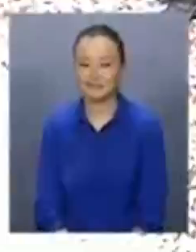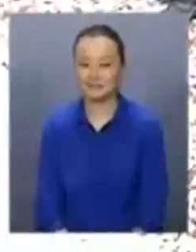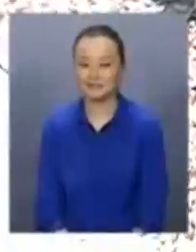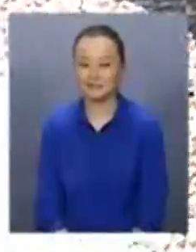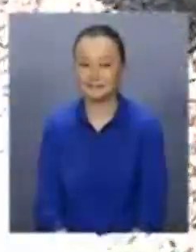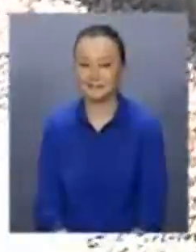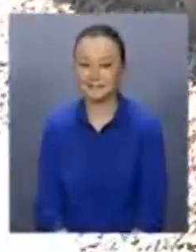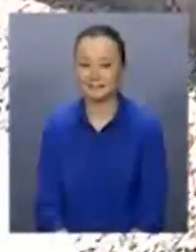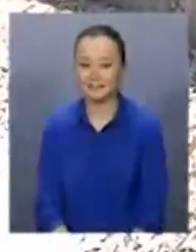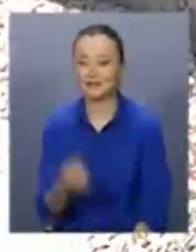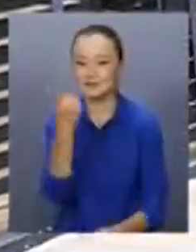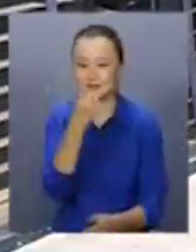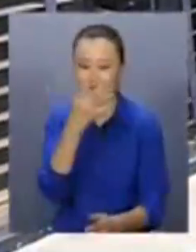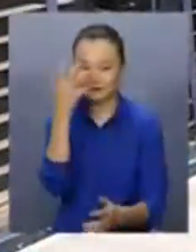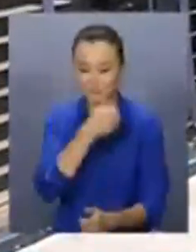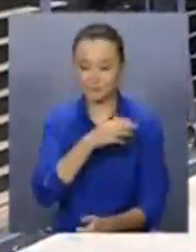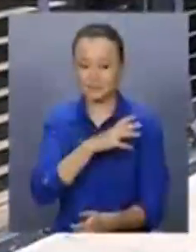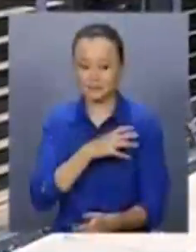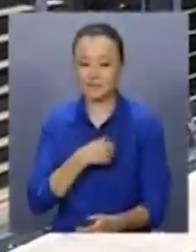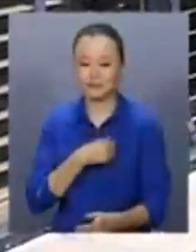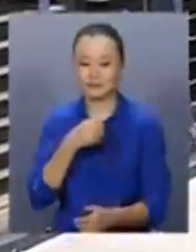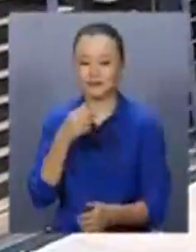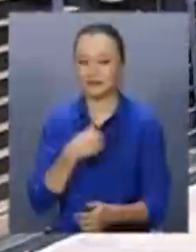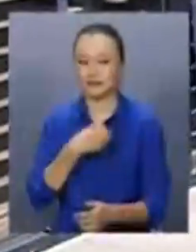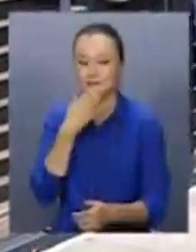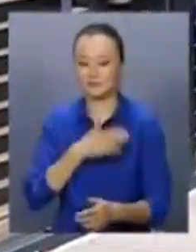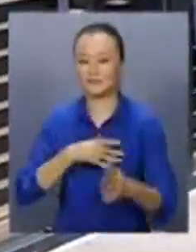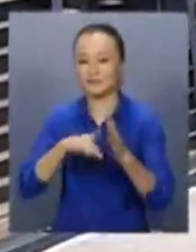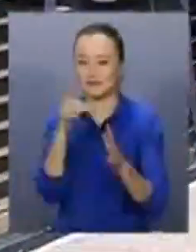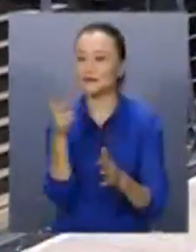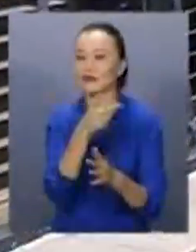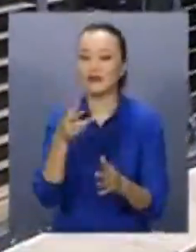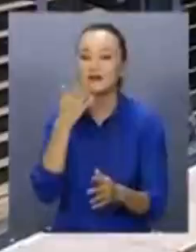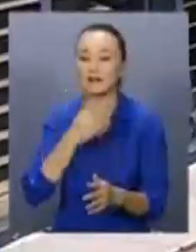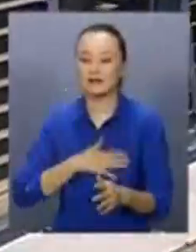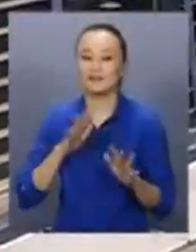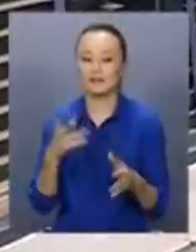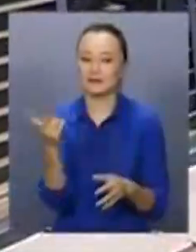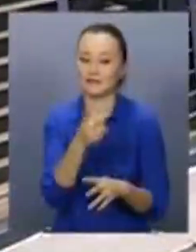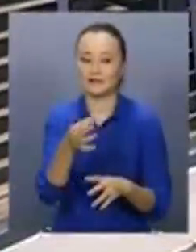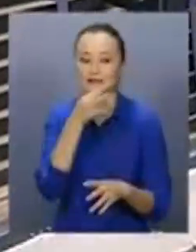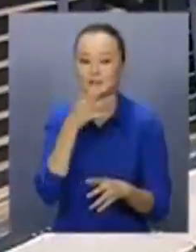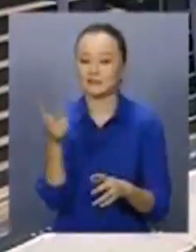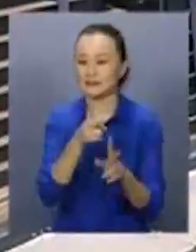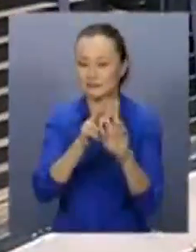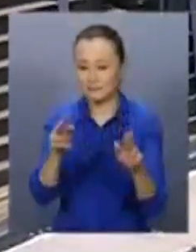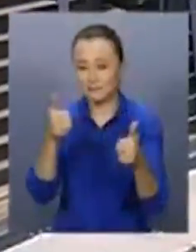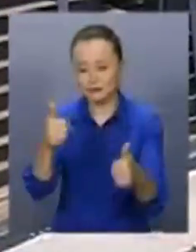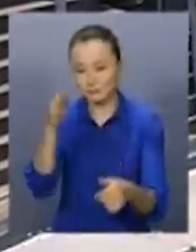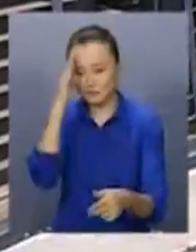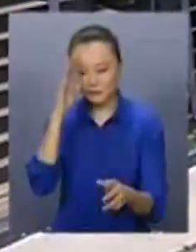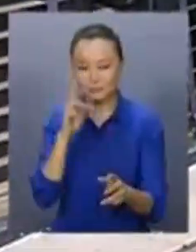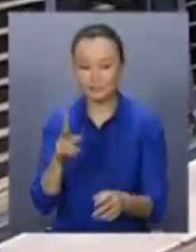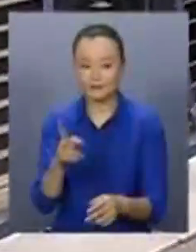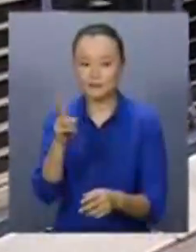Дегенмен бірінші ғашық болады. Мен сүйгенін таңдаймын. Екеуін де жақсы көріп тұрсыз, екеуін ұнатып тұрсыз, екеуі де жақсы көріп тұрсыз. Қайсы